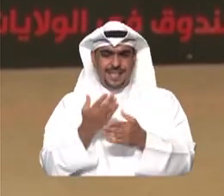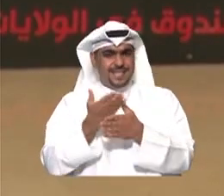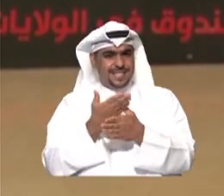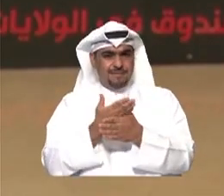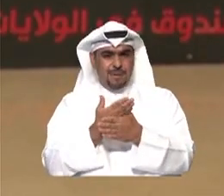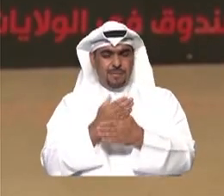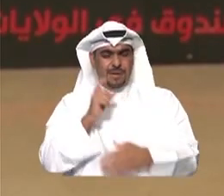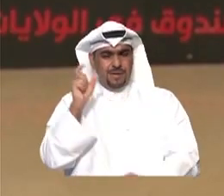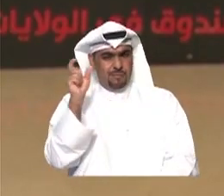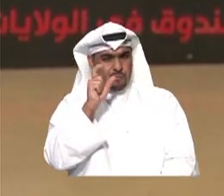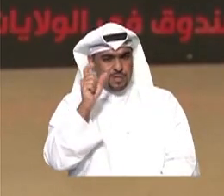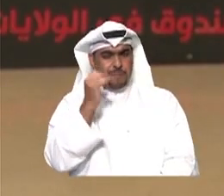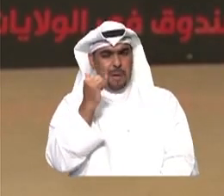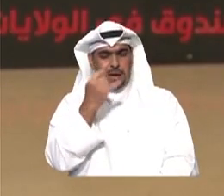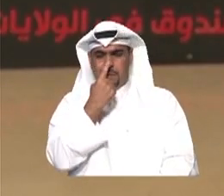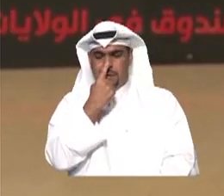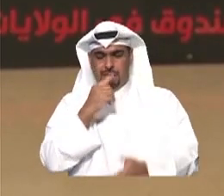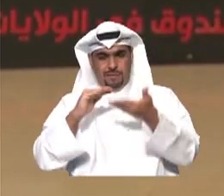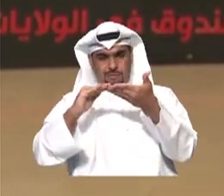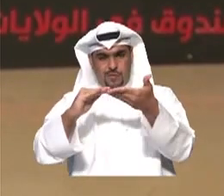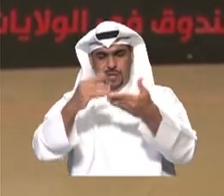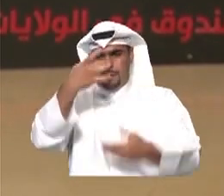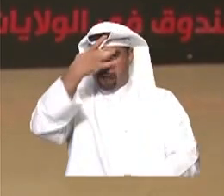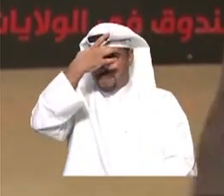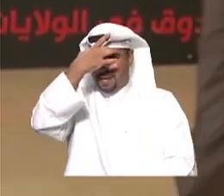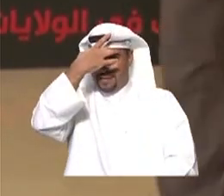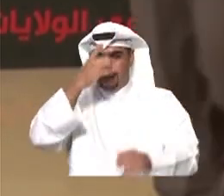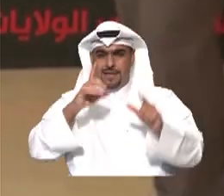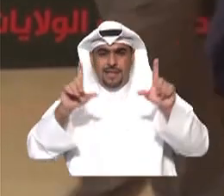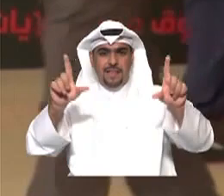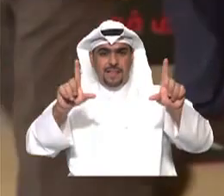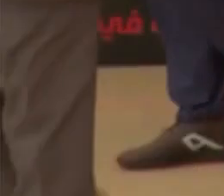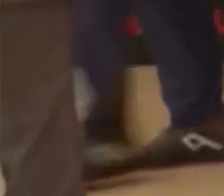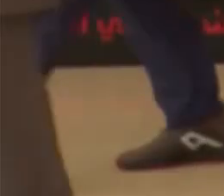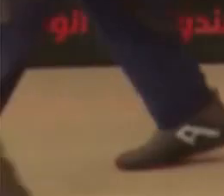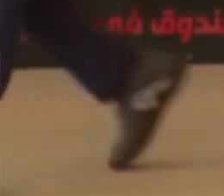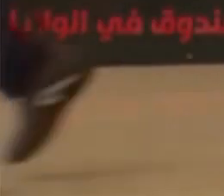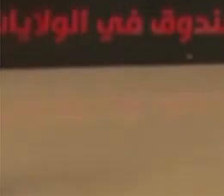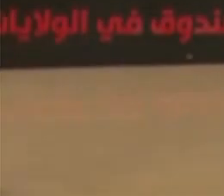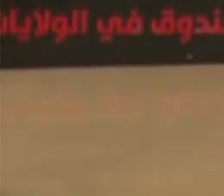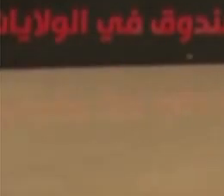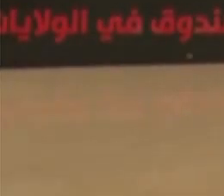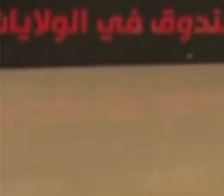ونجدة المريض. لتلفزيون دولة الكويت، هماني عبد الرحمن السيد، الخرطوم.